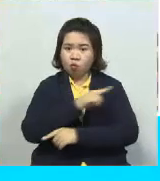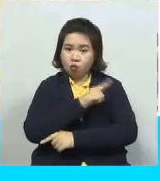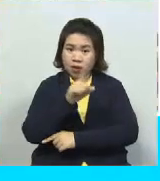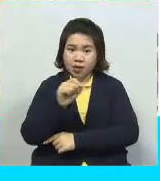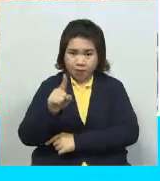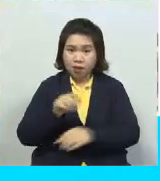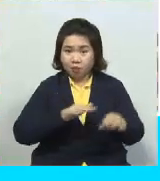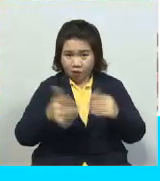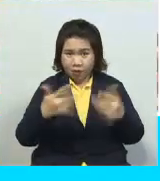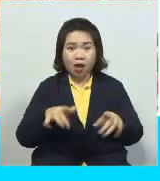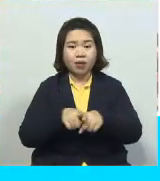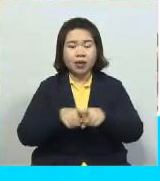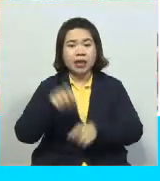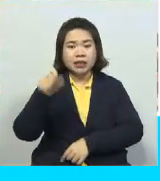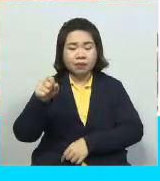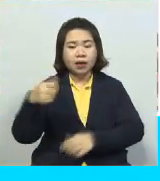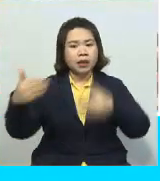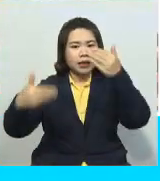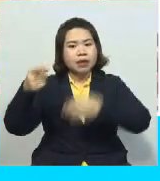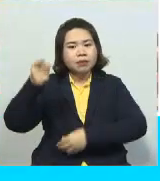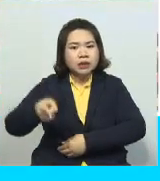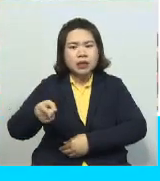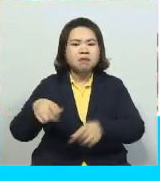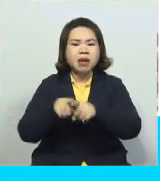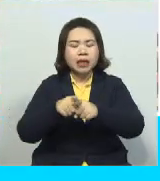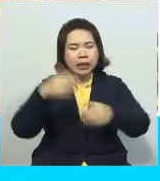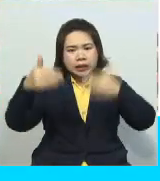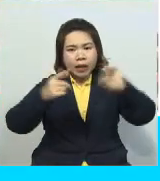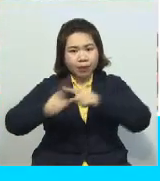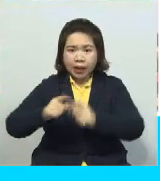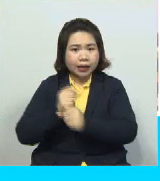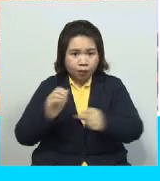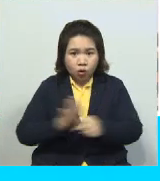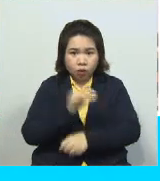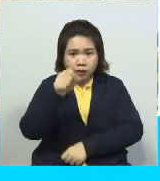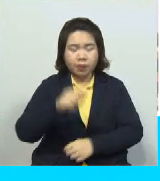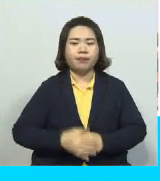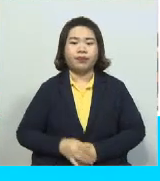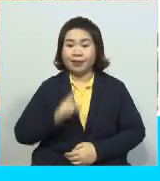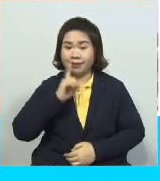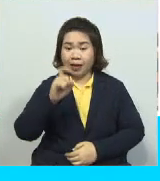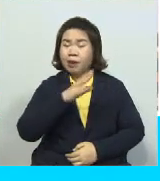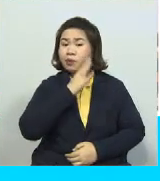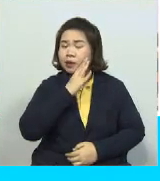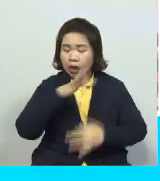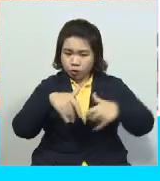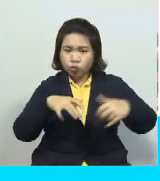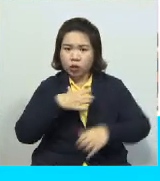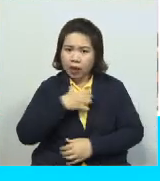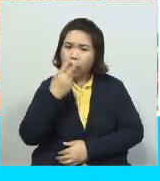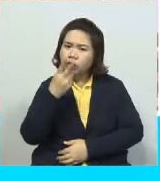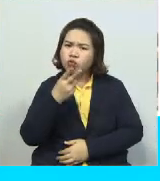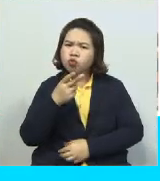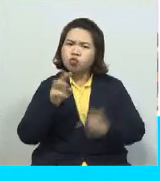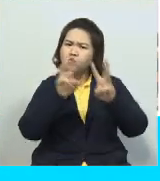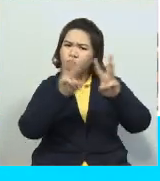ษายนนี้รวมถึงกิจกรรมวันจริงรวมถึงกิจกรรมย่อยอื่นๆด้วยสั้นๆค่ะถ้าประชาชนหรือว่าคุณผู้ชมติดตามอยู่อยากเข้าไปดูข้อ